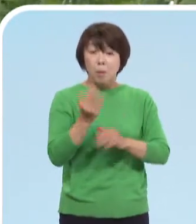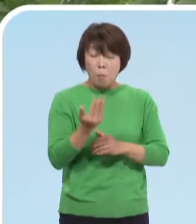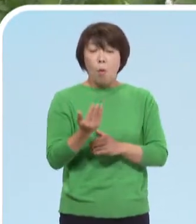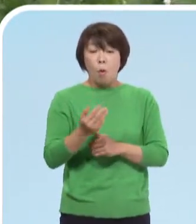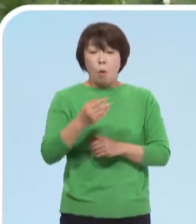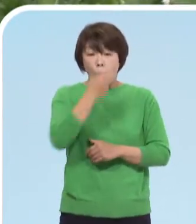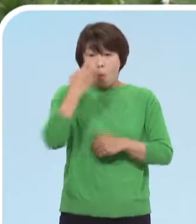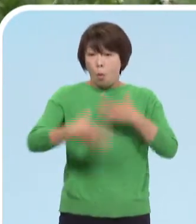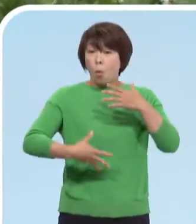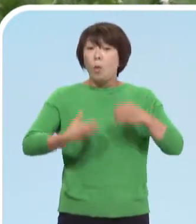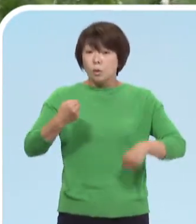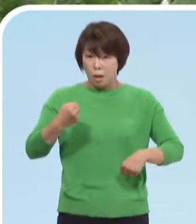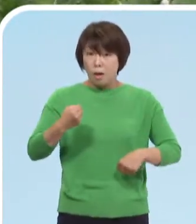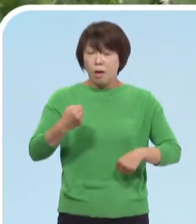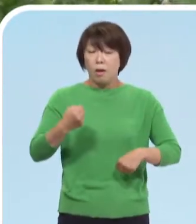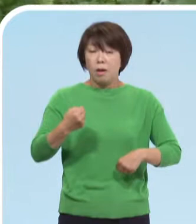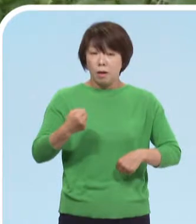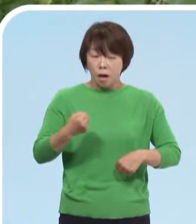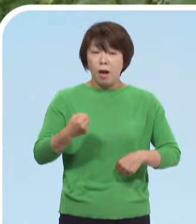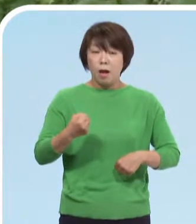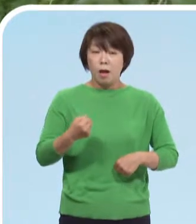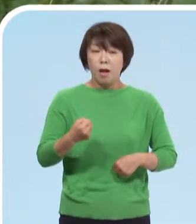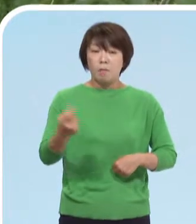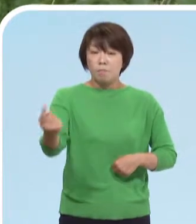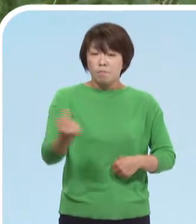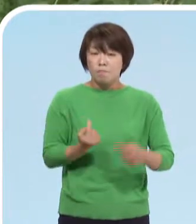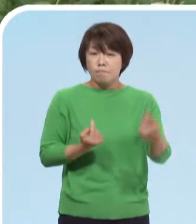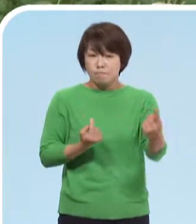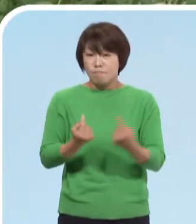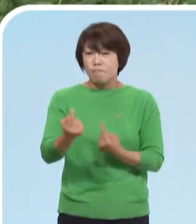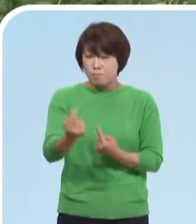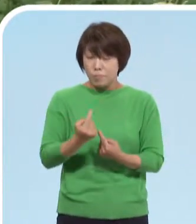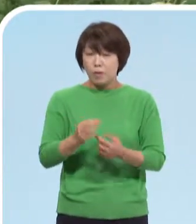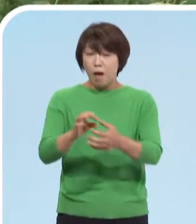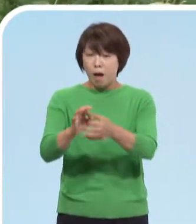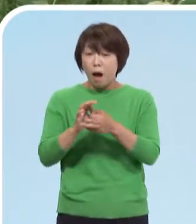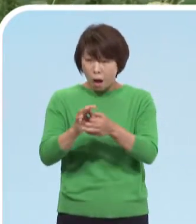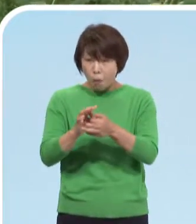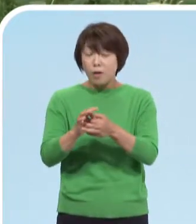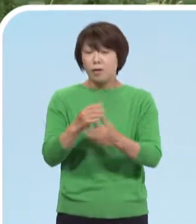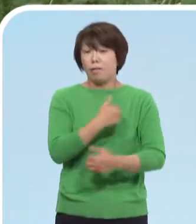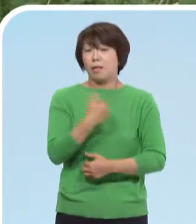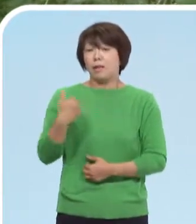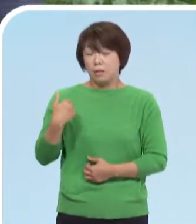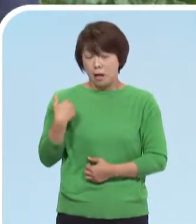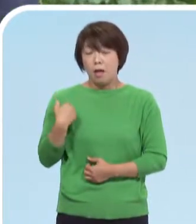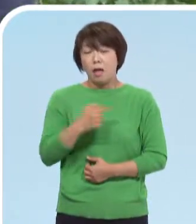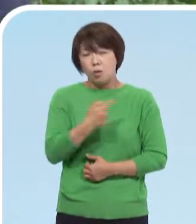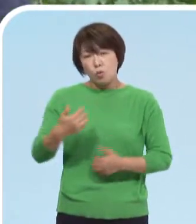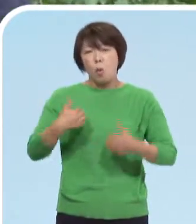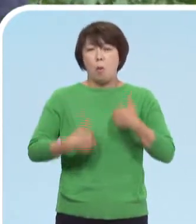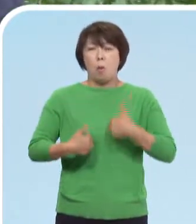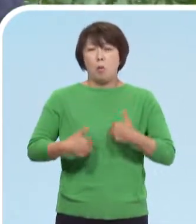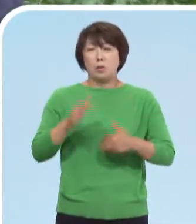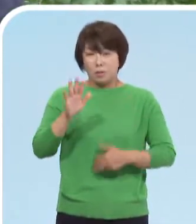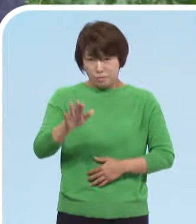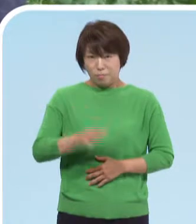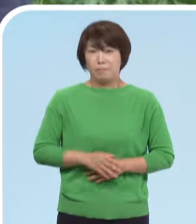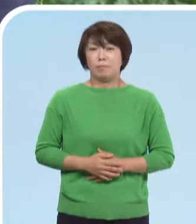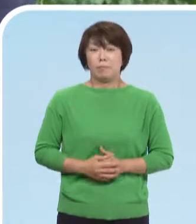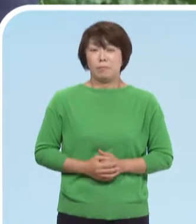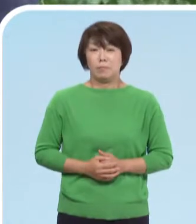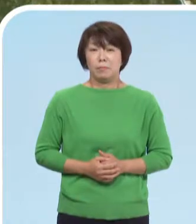の高校生があのまた違った形でこう関わってくれるということに対して、はい、すごく嬉しく思いました